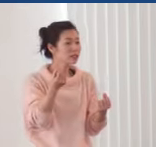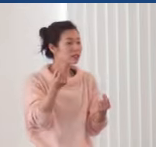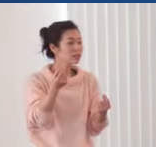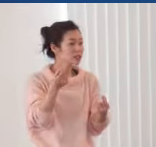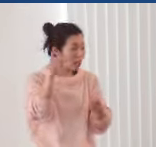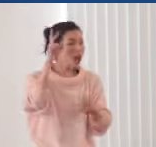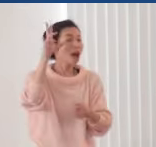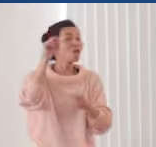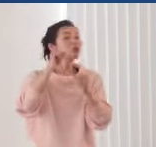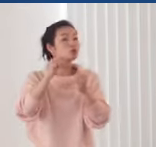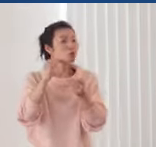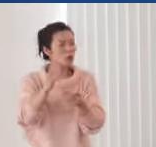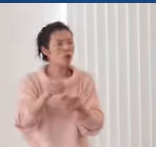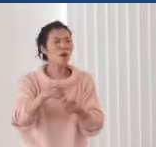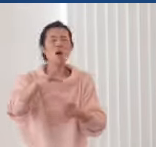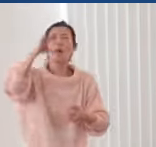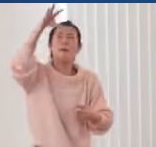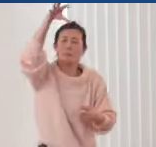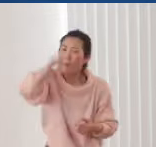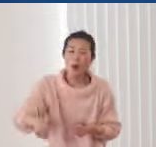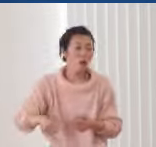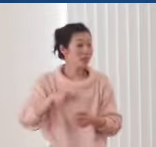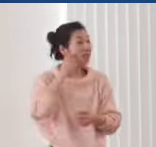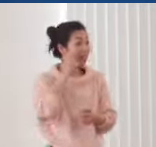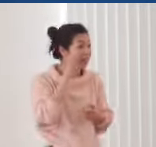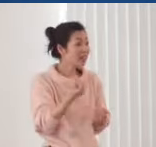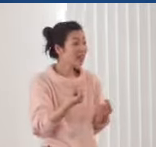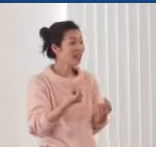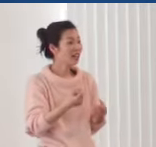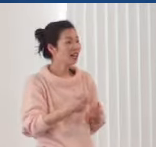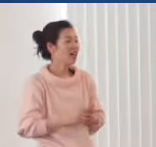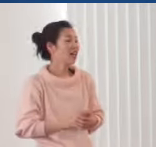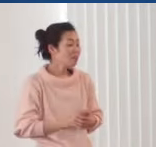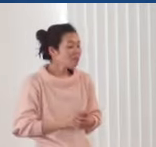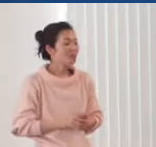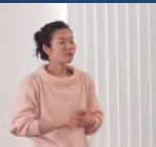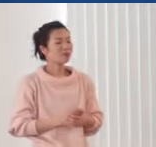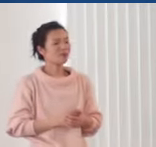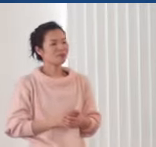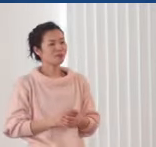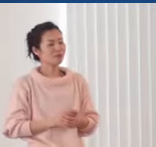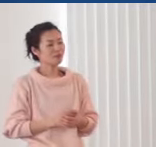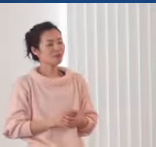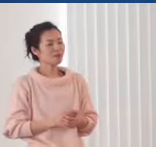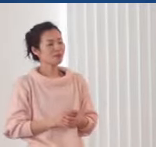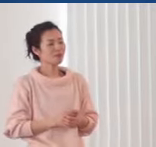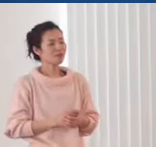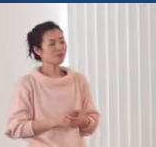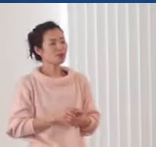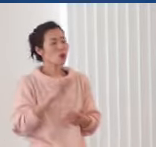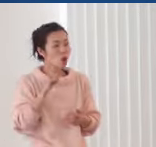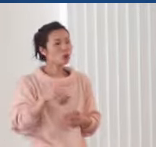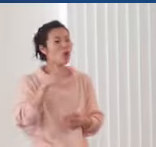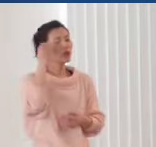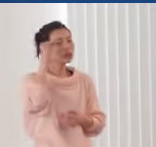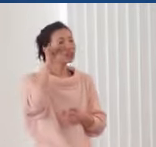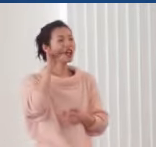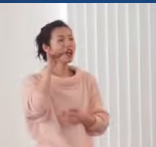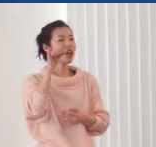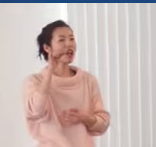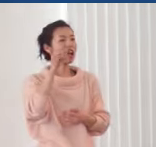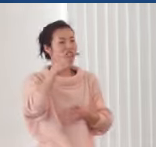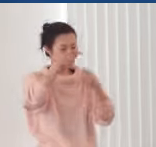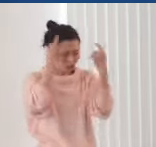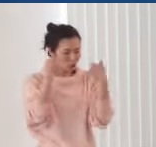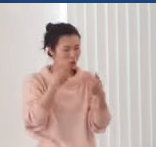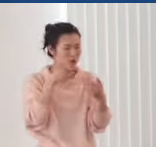私たちは自分の限界を知り、自分の能力、自分の知識、知恵、時間に限界があること